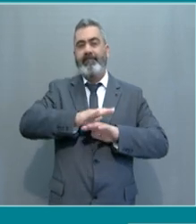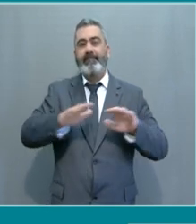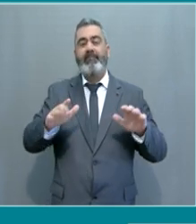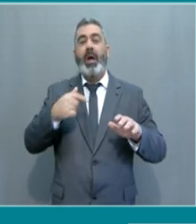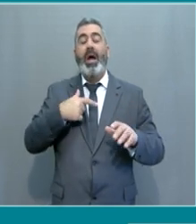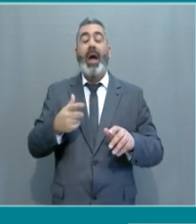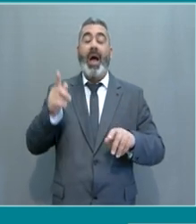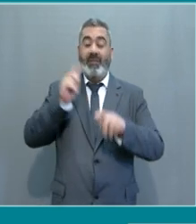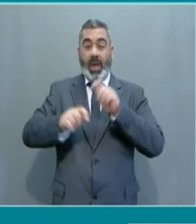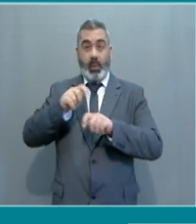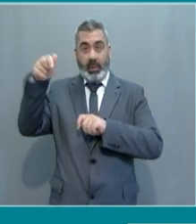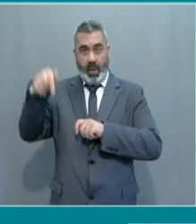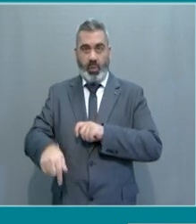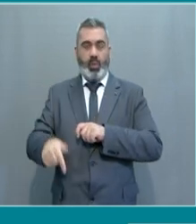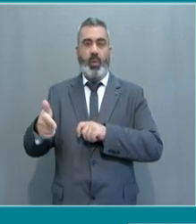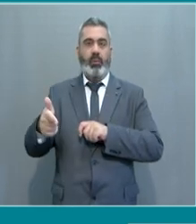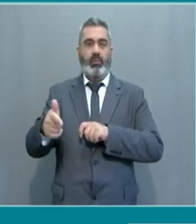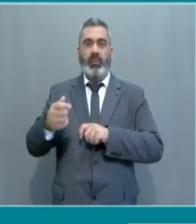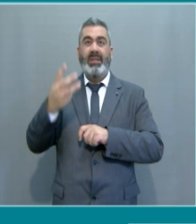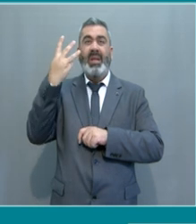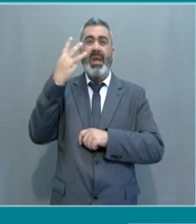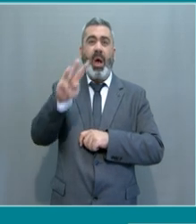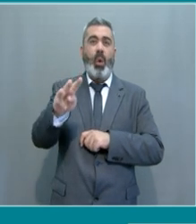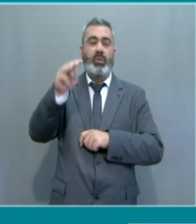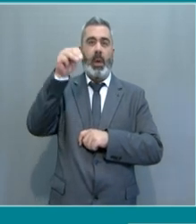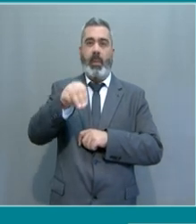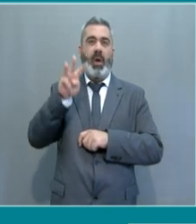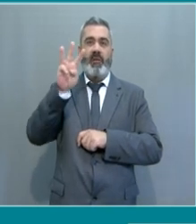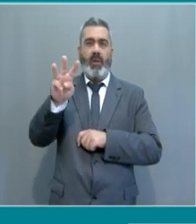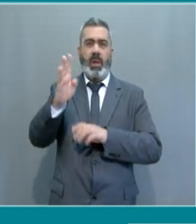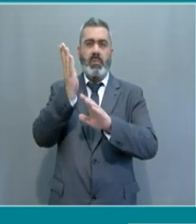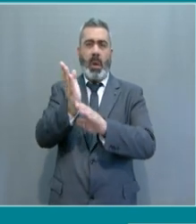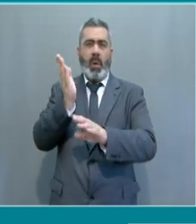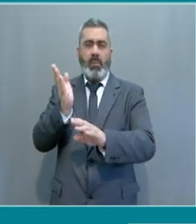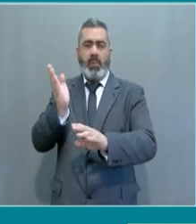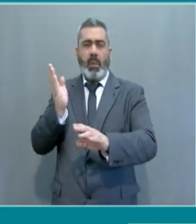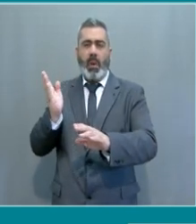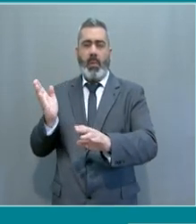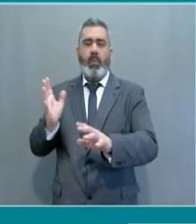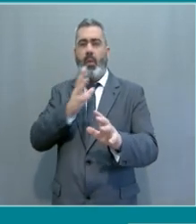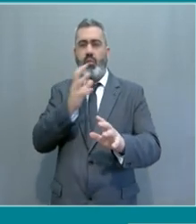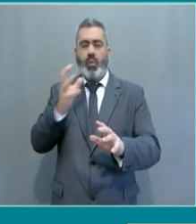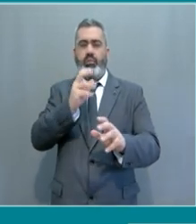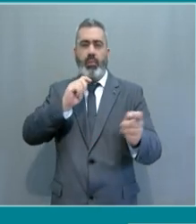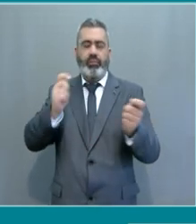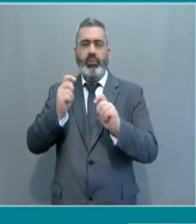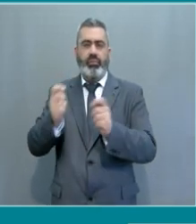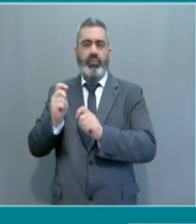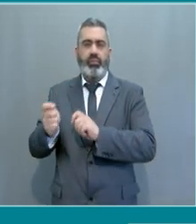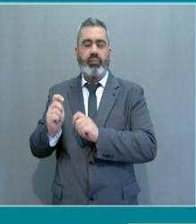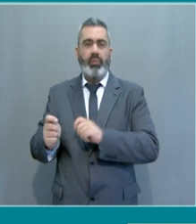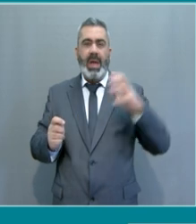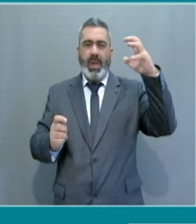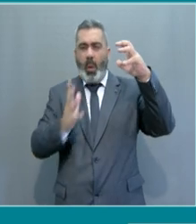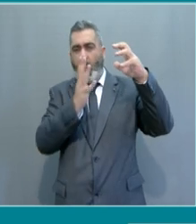μαζί και με το έργο που εγκαινιάζουμε σήμερα, 300 ΜΒ εγκατεστημένης ισχύως, φωτοβολταϊκά